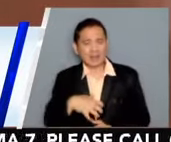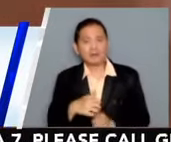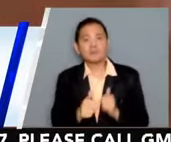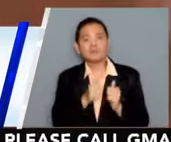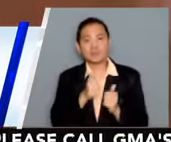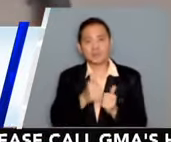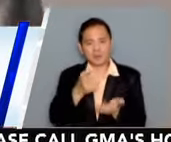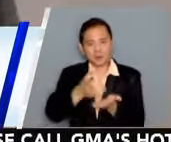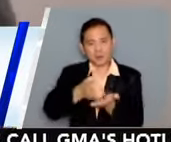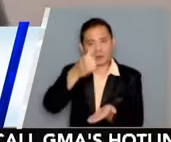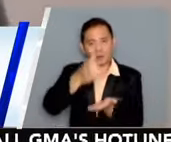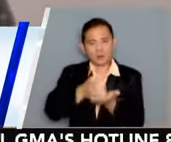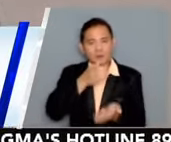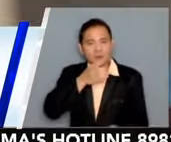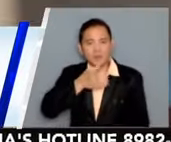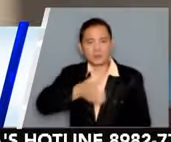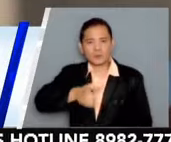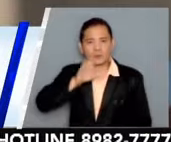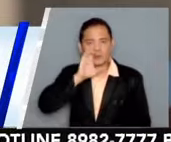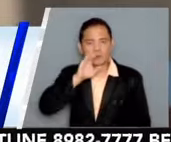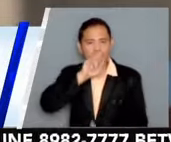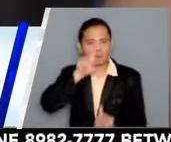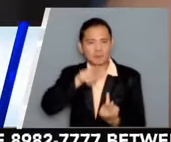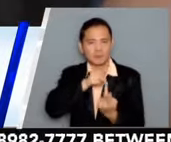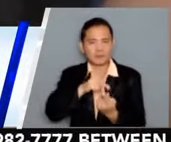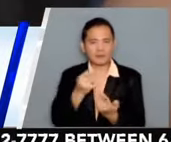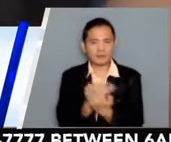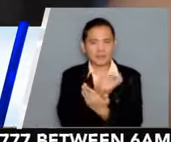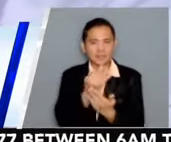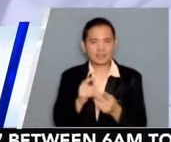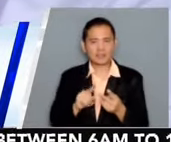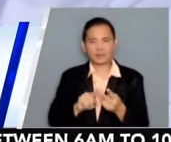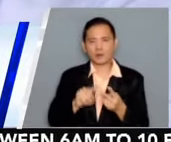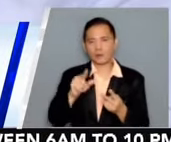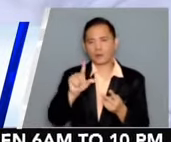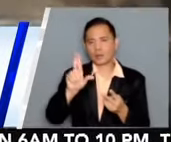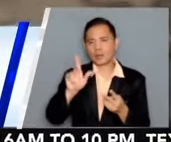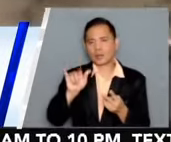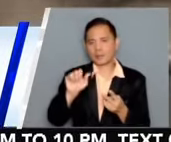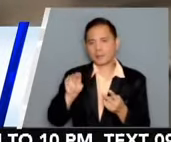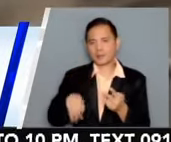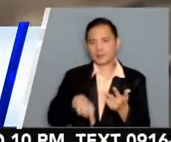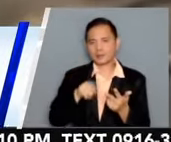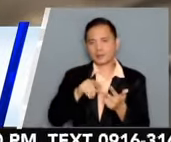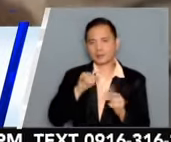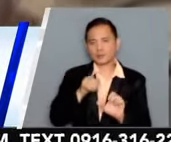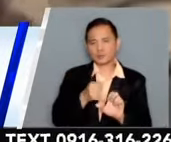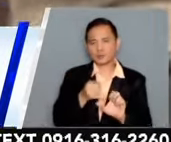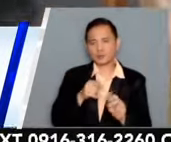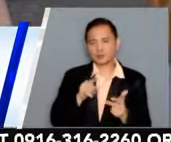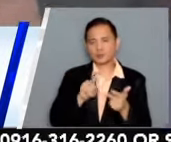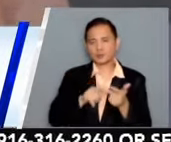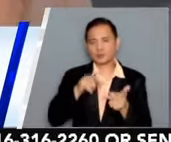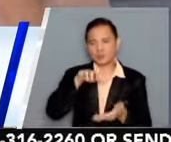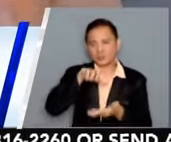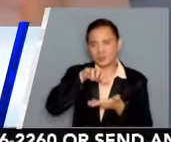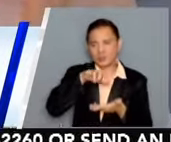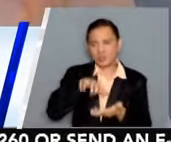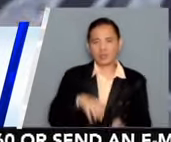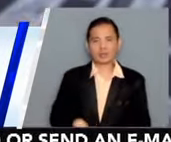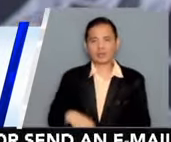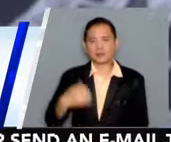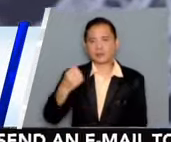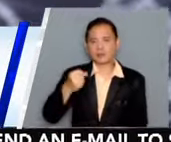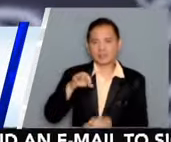sa malamig. May gulaman, juice, shake at milk tea. Meron ding ice cream, scramble o